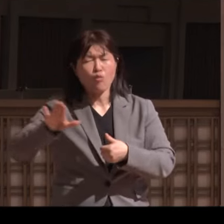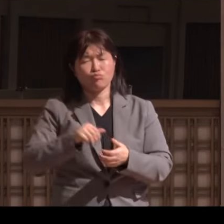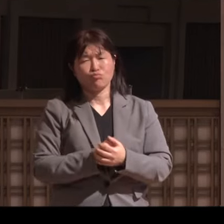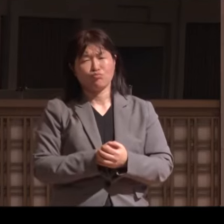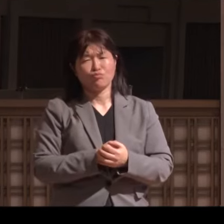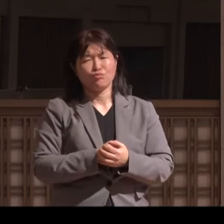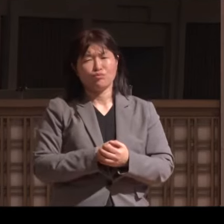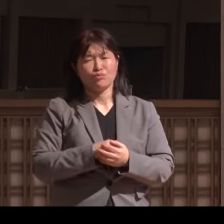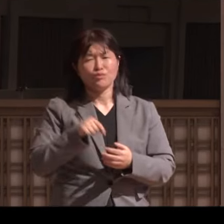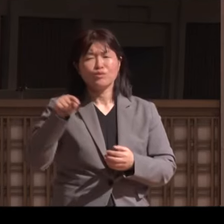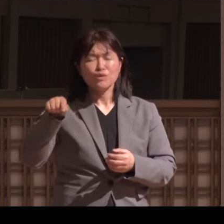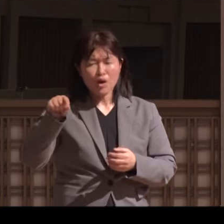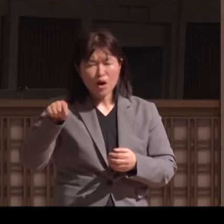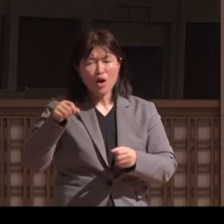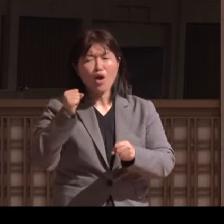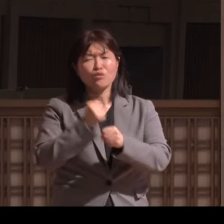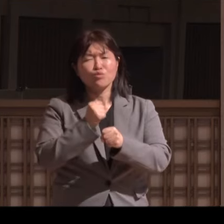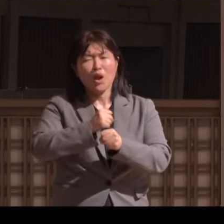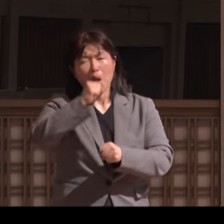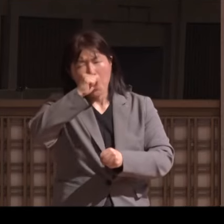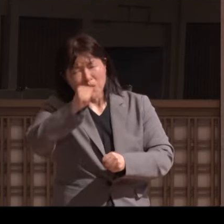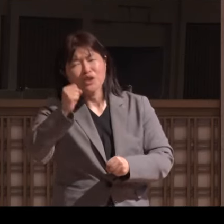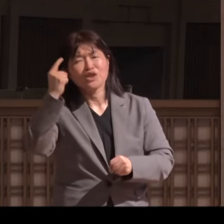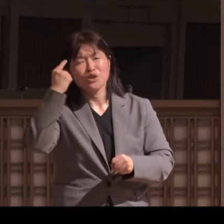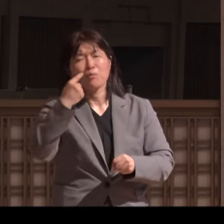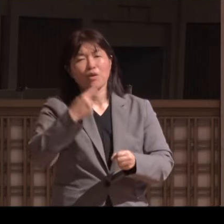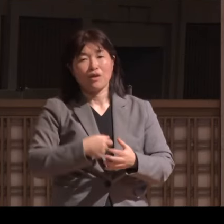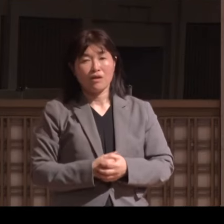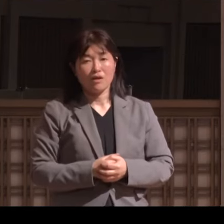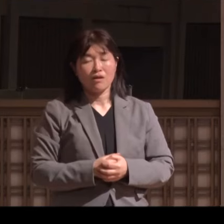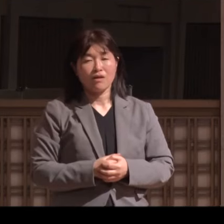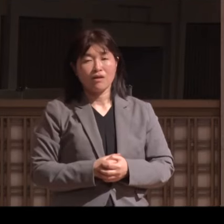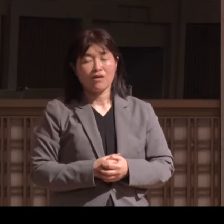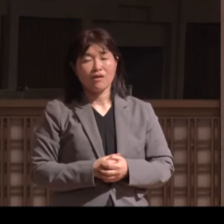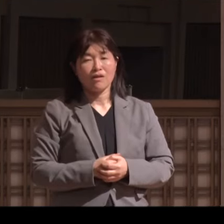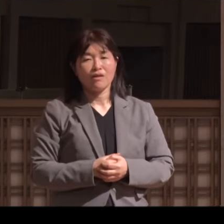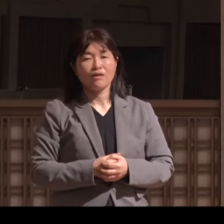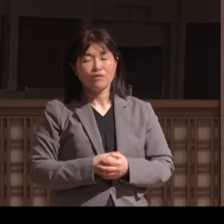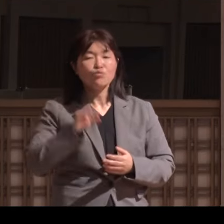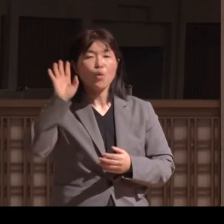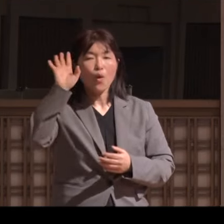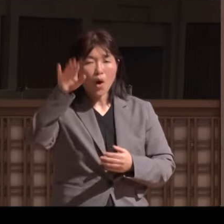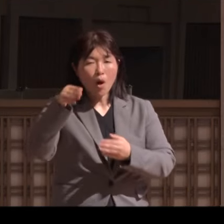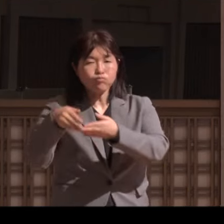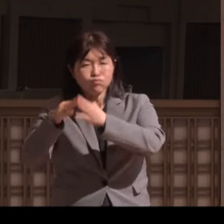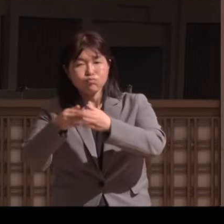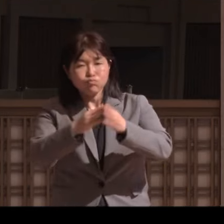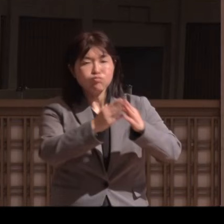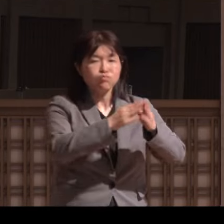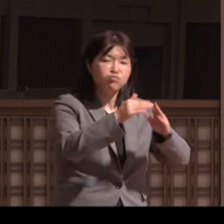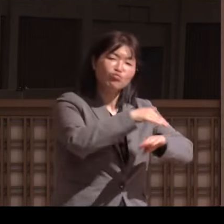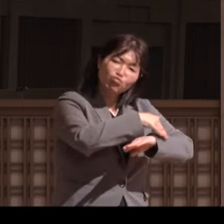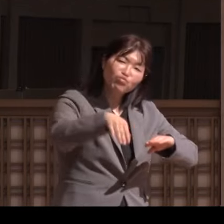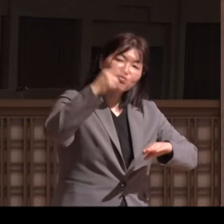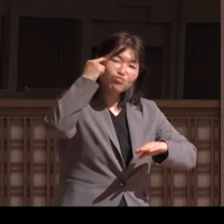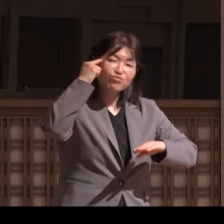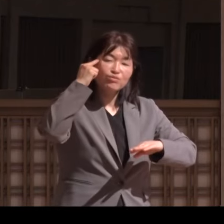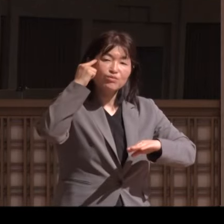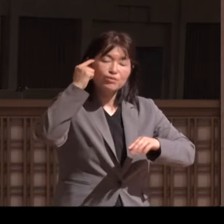広島で作らない手はないだろうなという風には思ってますでこれからどんどん出来上がっていくということなんでしょうけれど